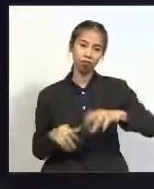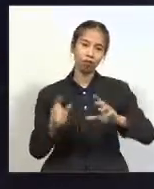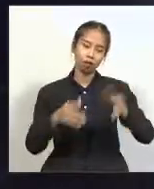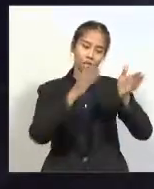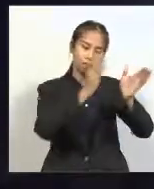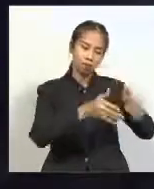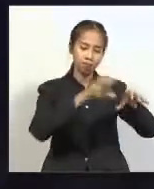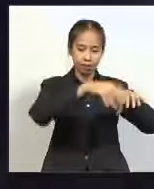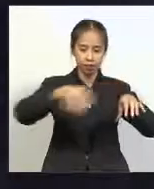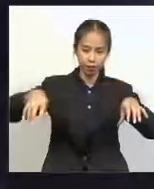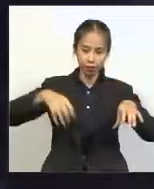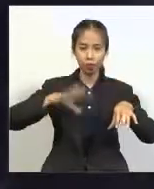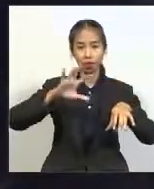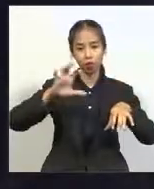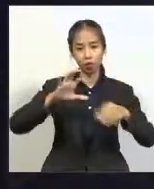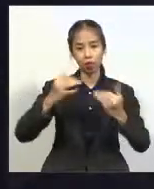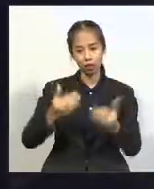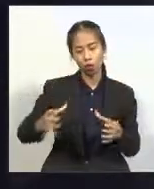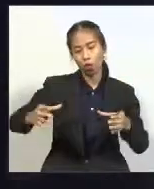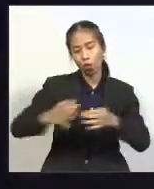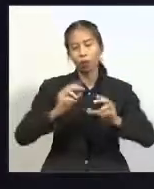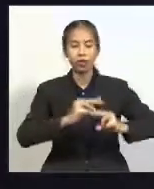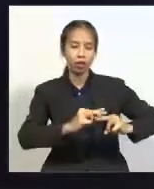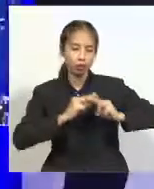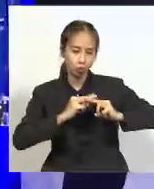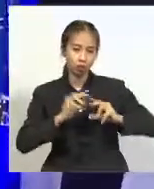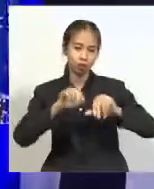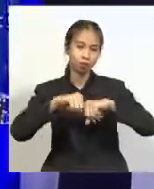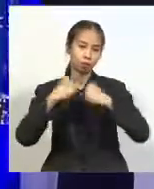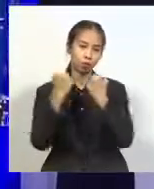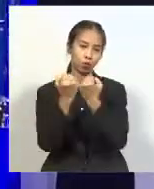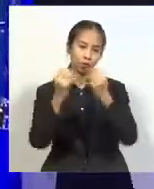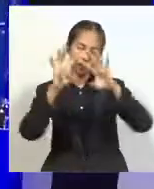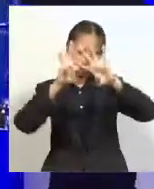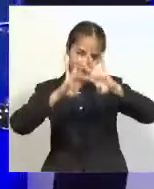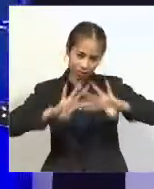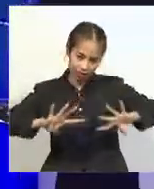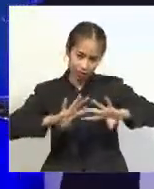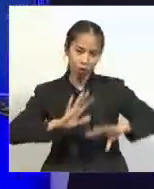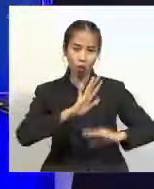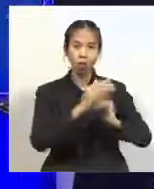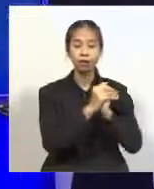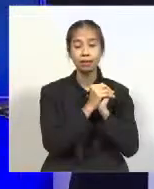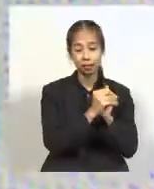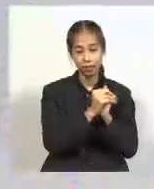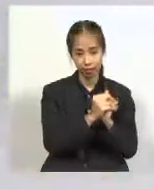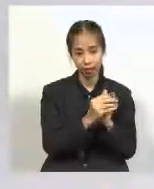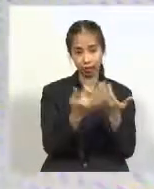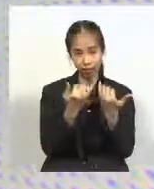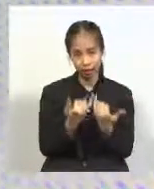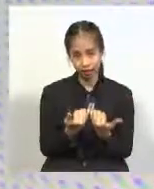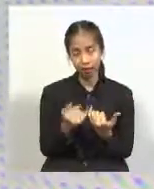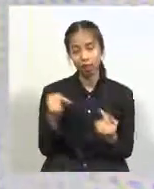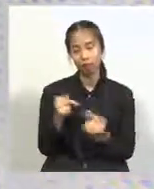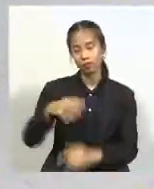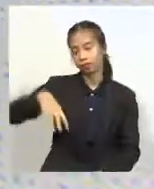คูหาซึ่งเป็นการรวมกลุ่มของภาคเอกชนจากสมาคมอาเซียนแปซิฟิกเวดดิ้งของจีนโดยการสนับสนุน